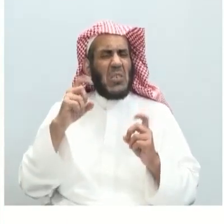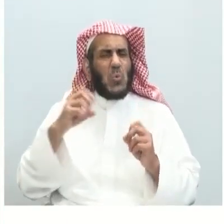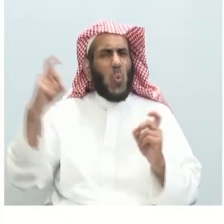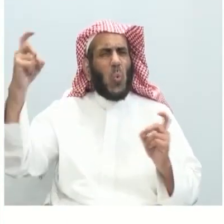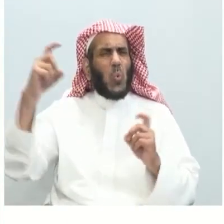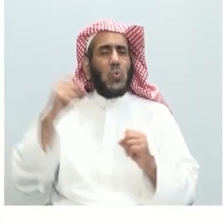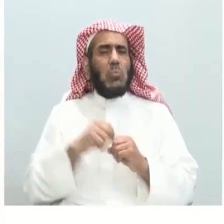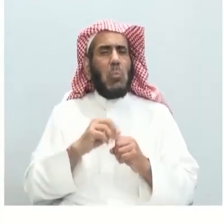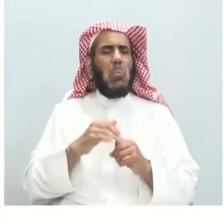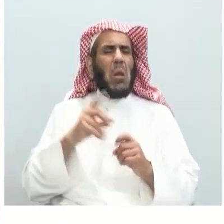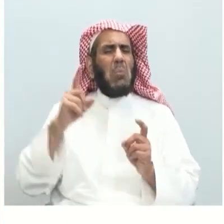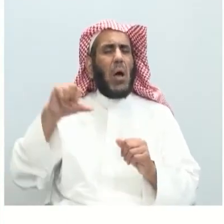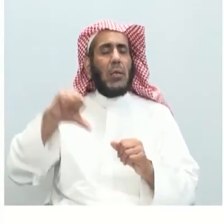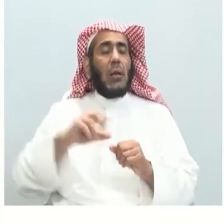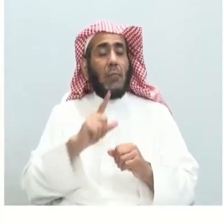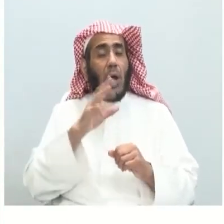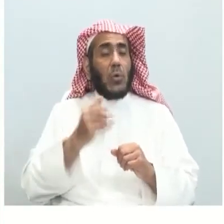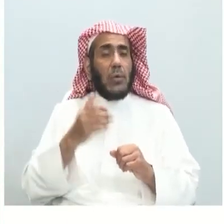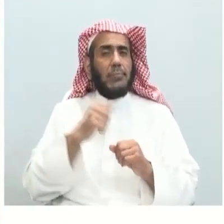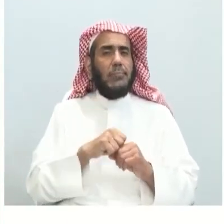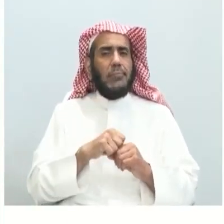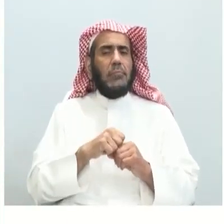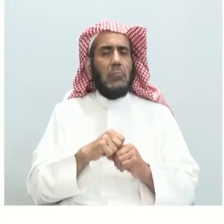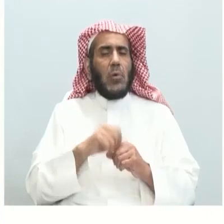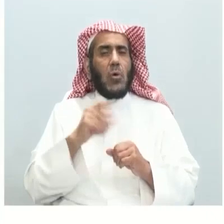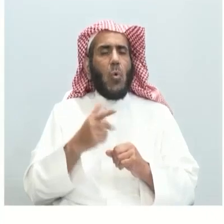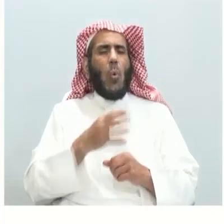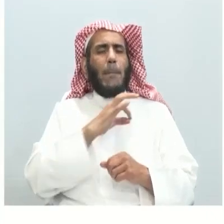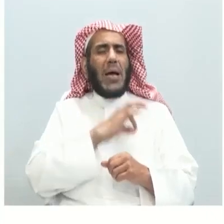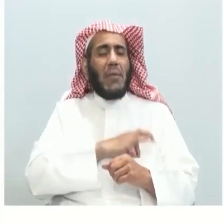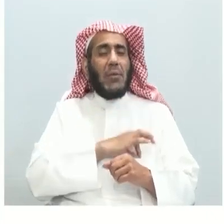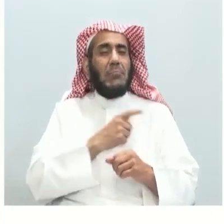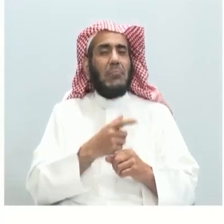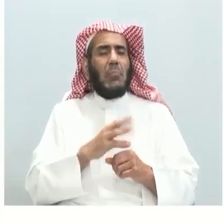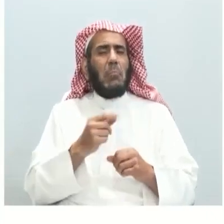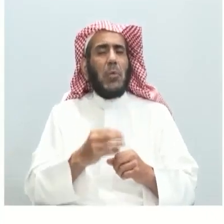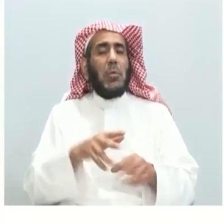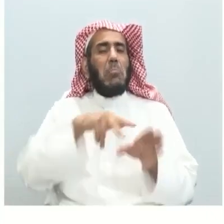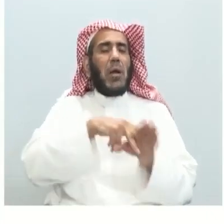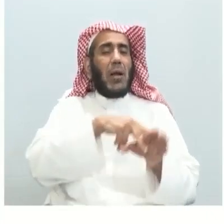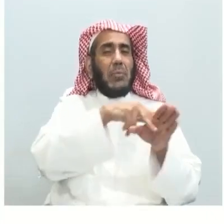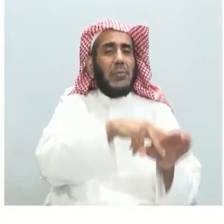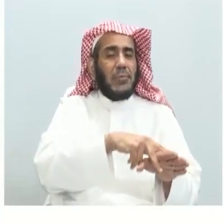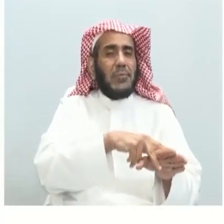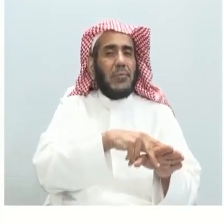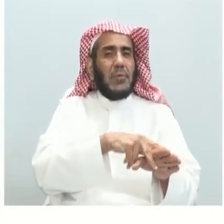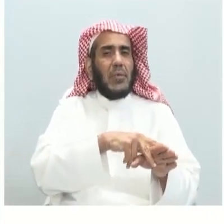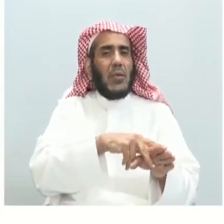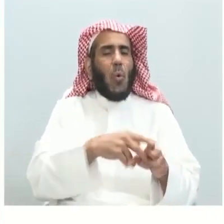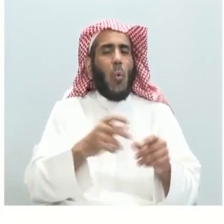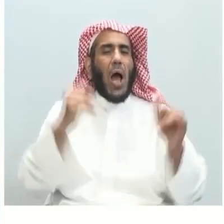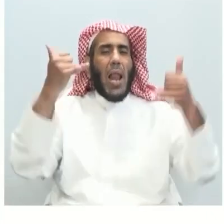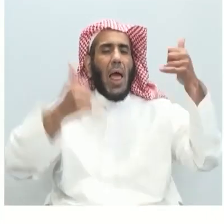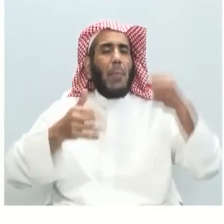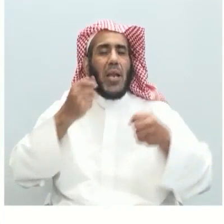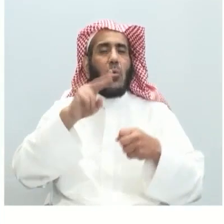الخصومه بالباطل في قوله تعالى ومنافع المنافع من مركب ولبن